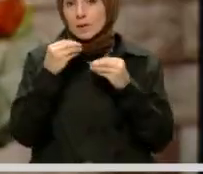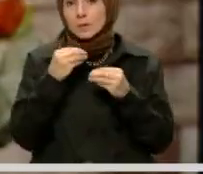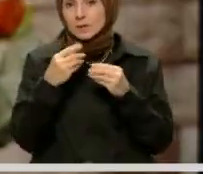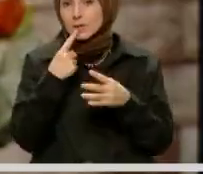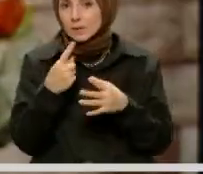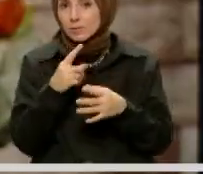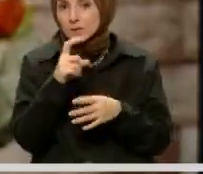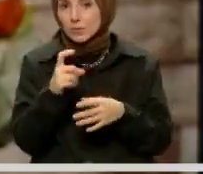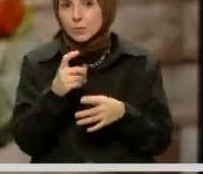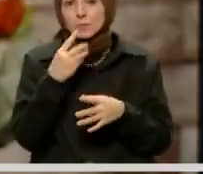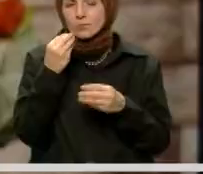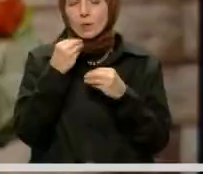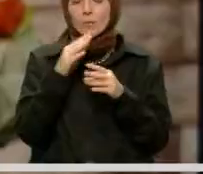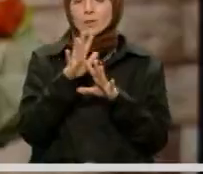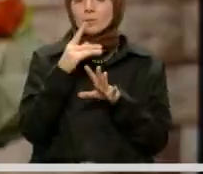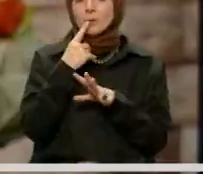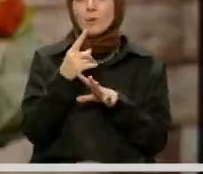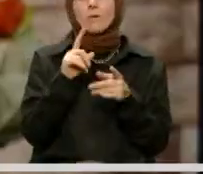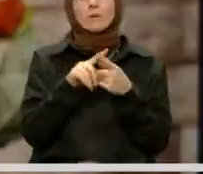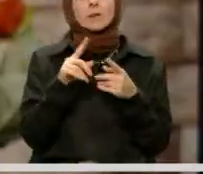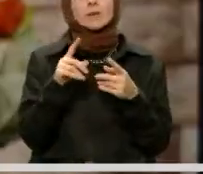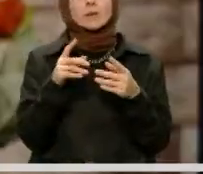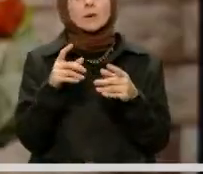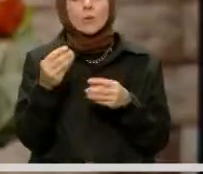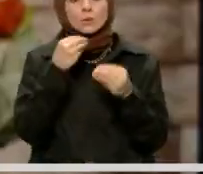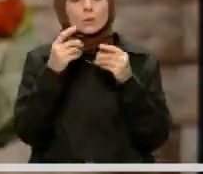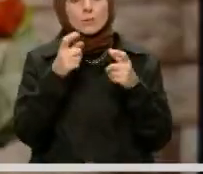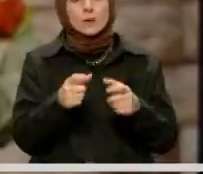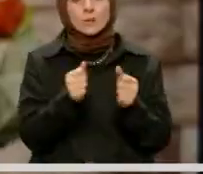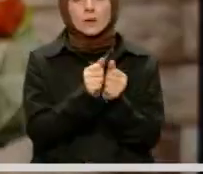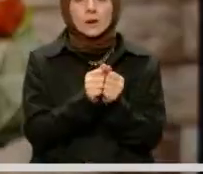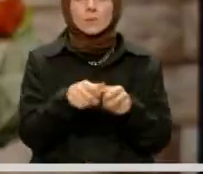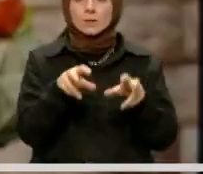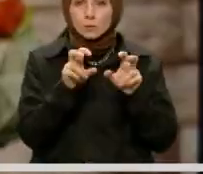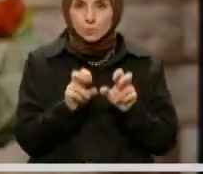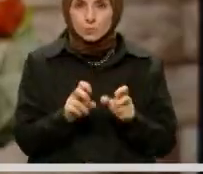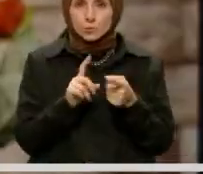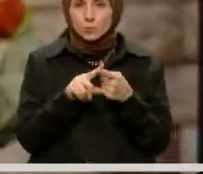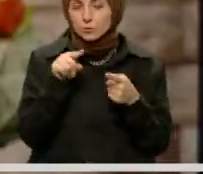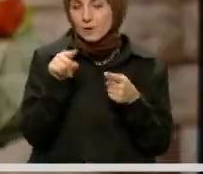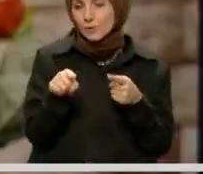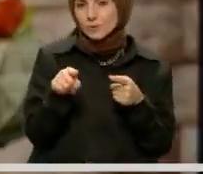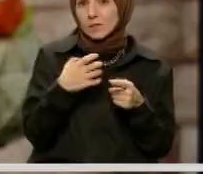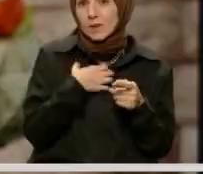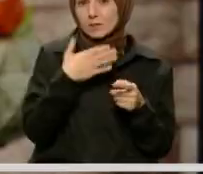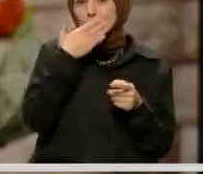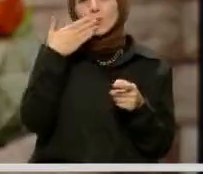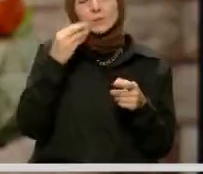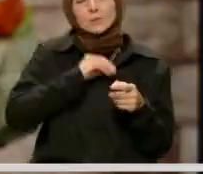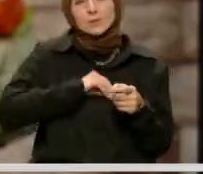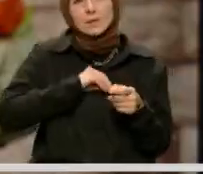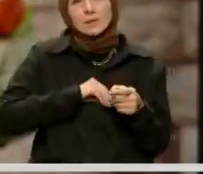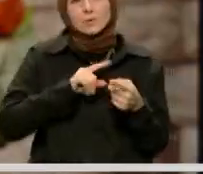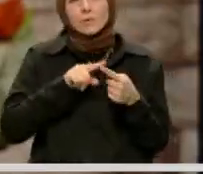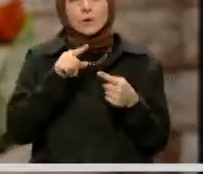beraber oturuyoruz. O duyguyu, o hazzı, o manevi atmosferi o çocukta solusun istiyoruz. Velhasıl orucun